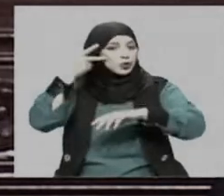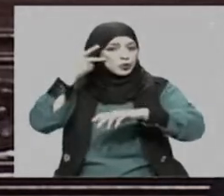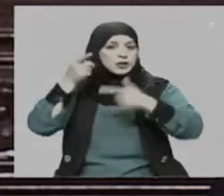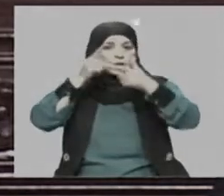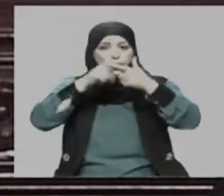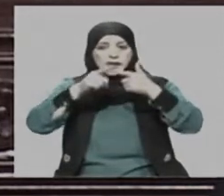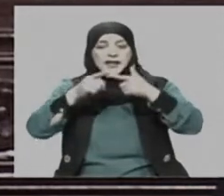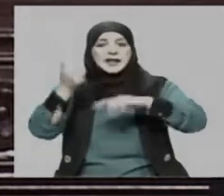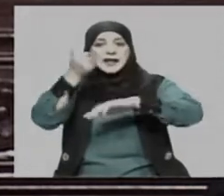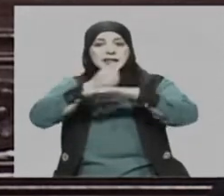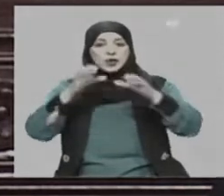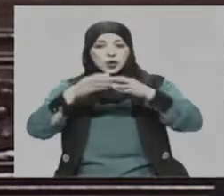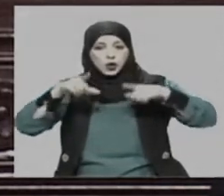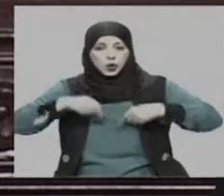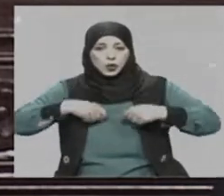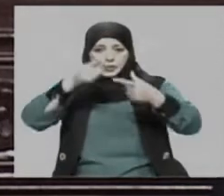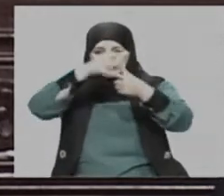الأشخاص